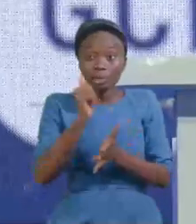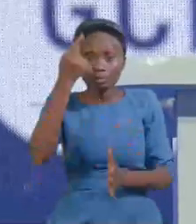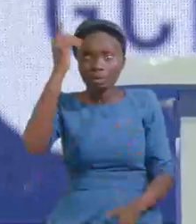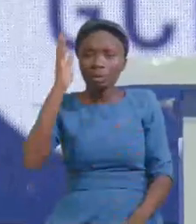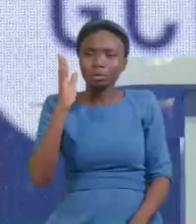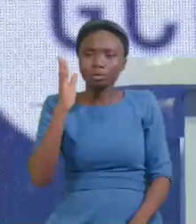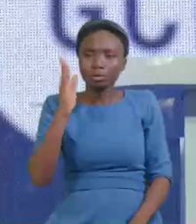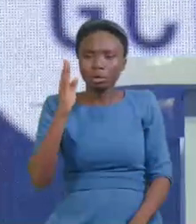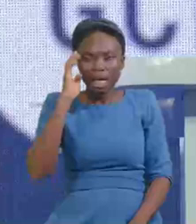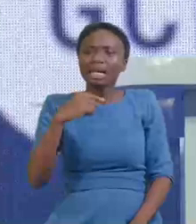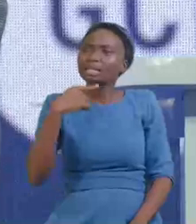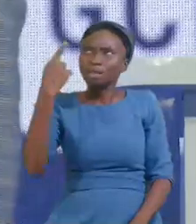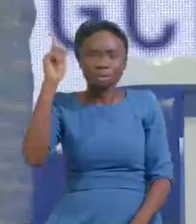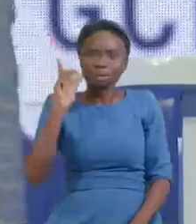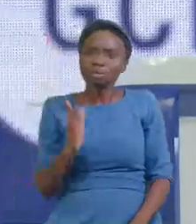arriver?